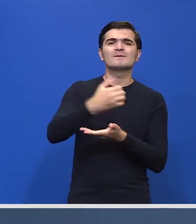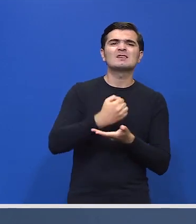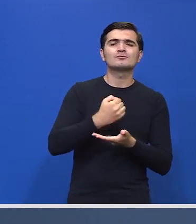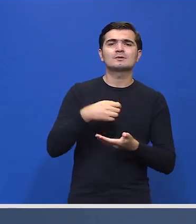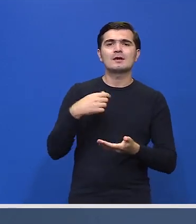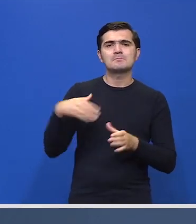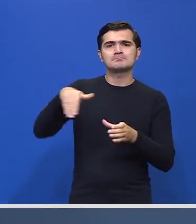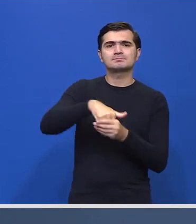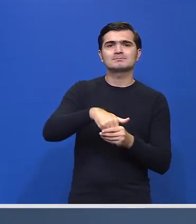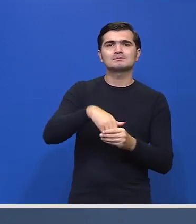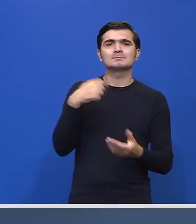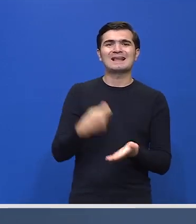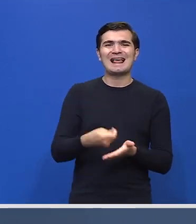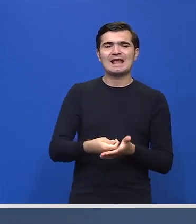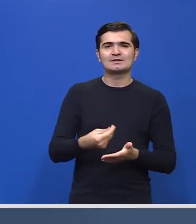salariaților